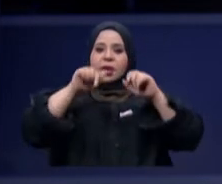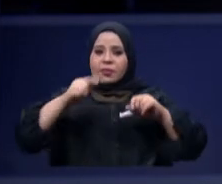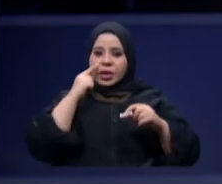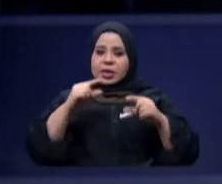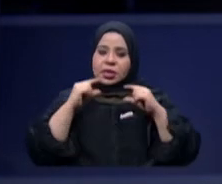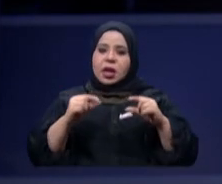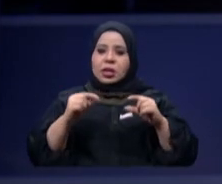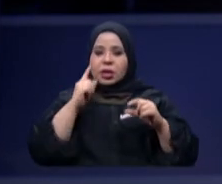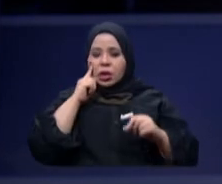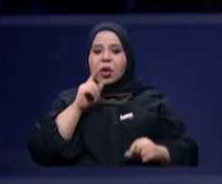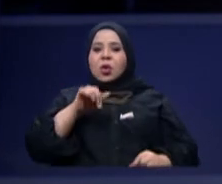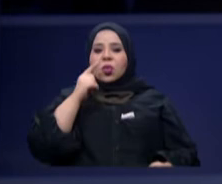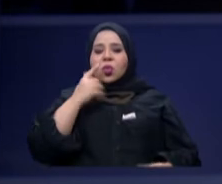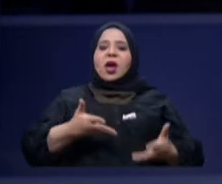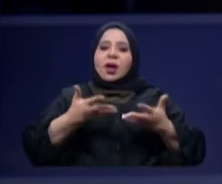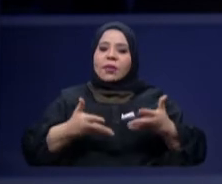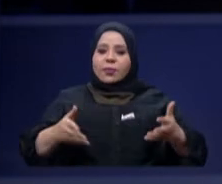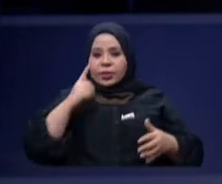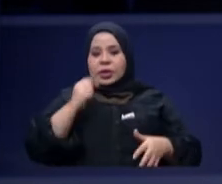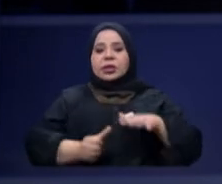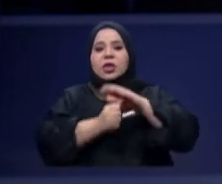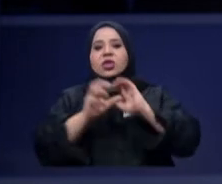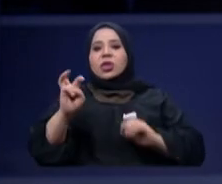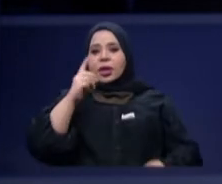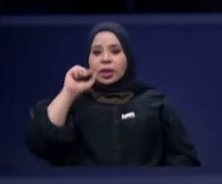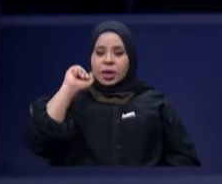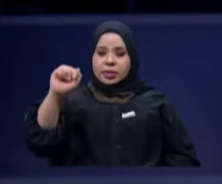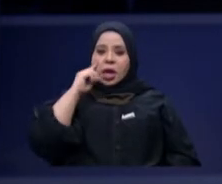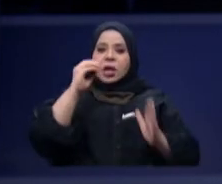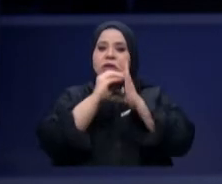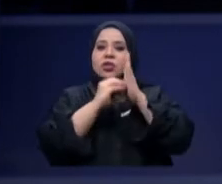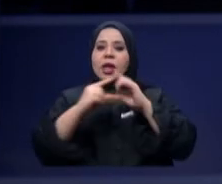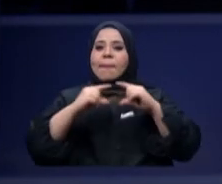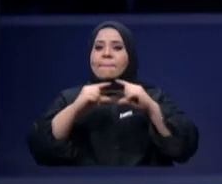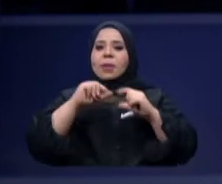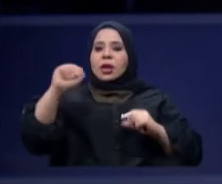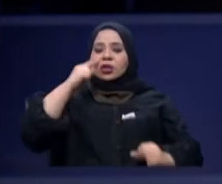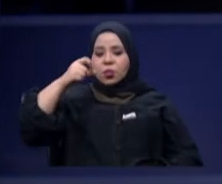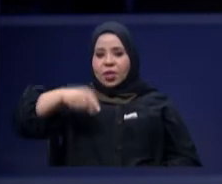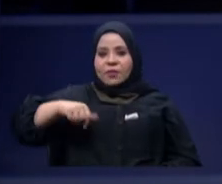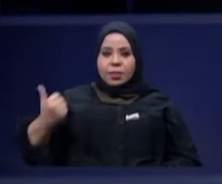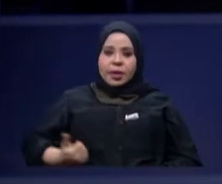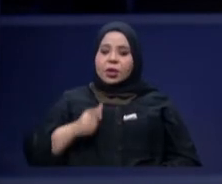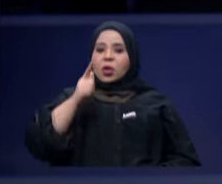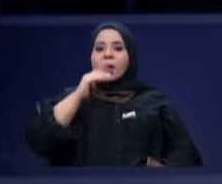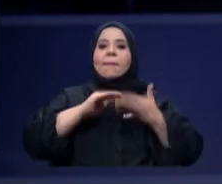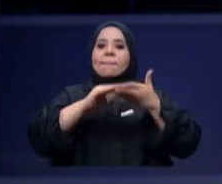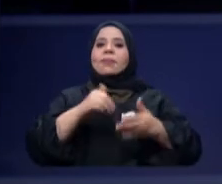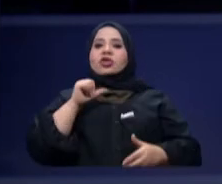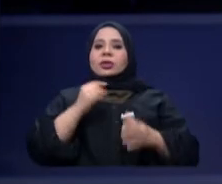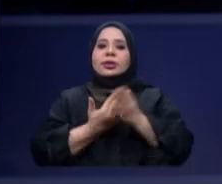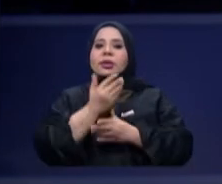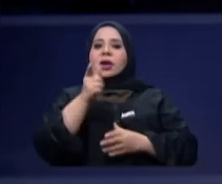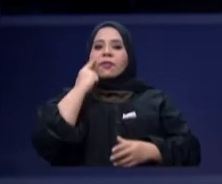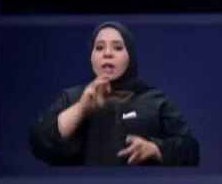إرشاديا يسهل على أصحاب الشركات الخاصة تسجيل الحسابات البنكية للموظفين البحرينيين في الخدمة الجديدة المتاحة